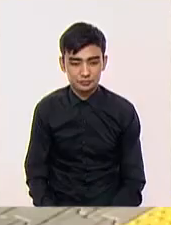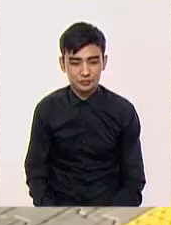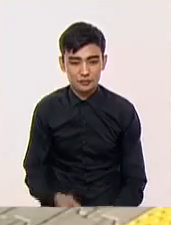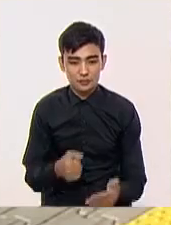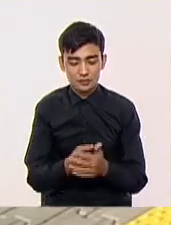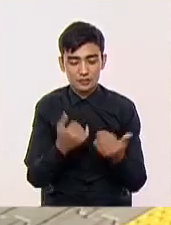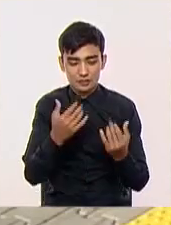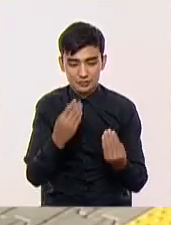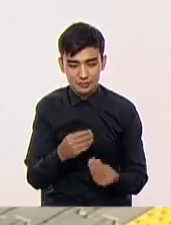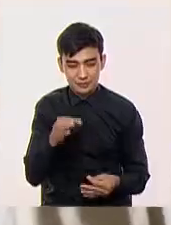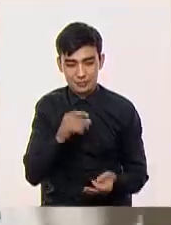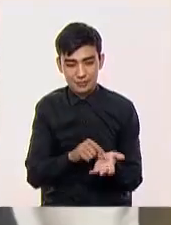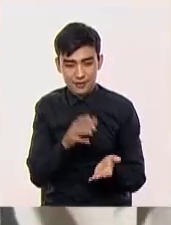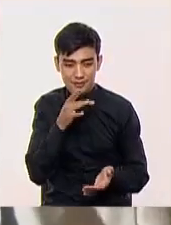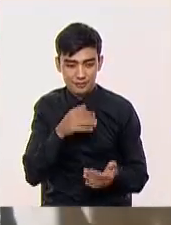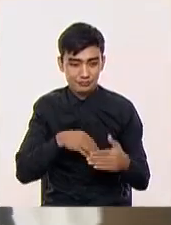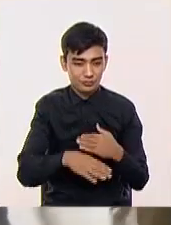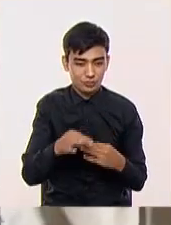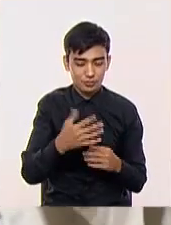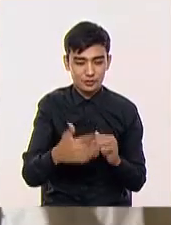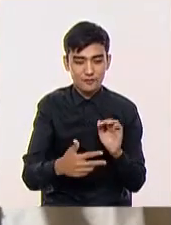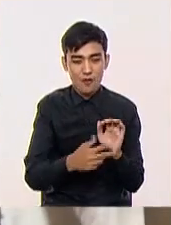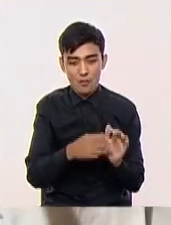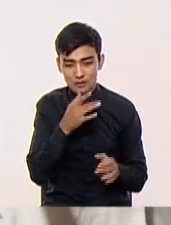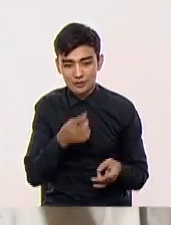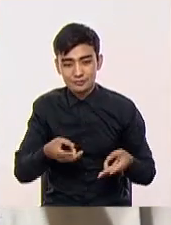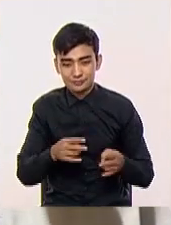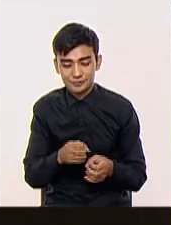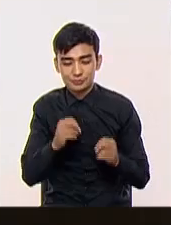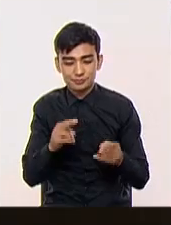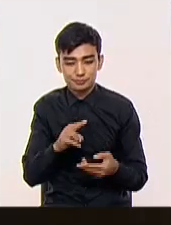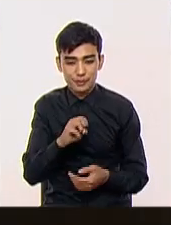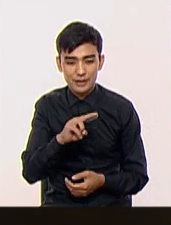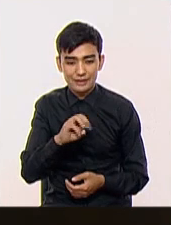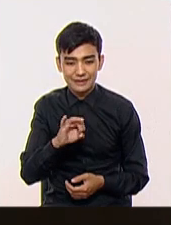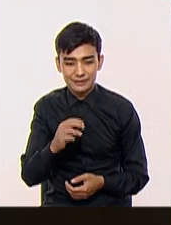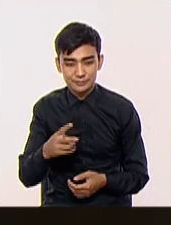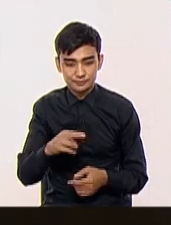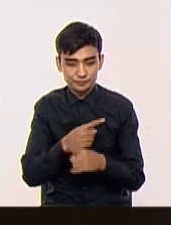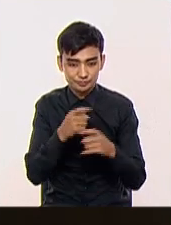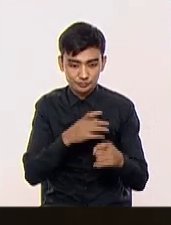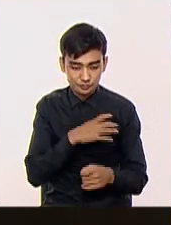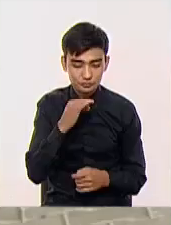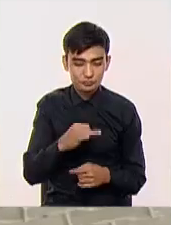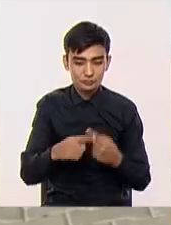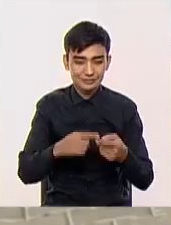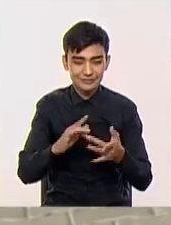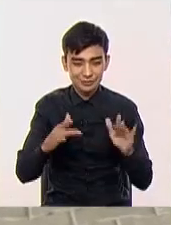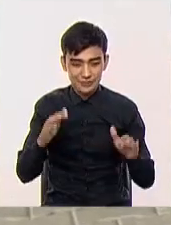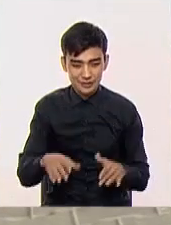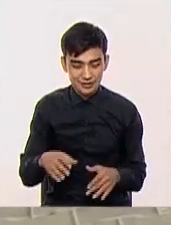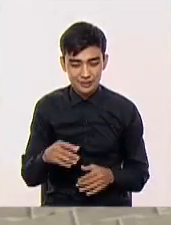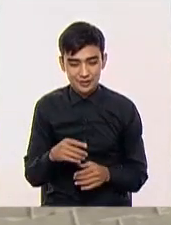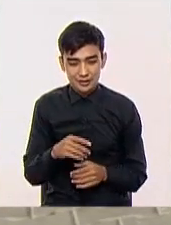Осыған дейін әйелдердің зейнетке шығу жасын 58-де қалдыру туралы арнайы петиция да жарияланған еді. Әлеуметтік желі арқылы тараған бұл үндеуге